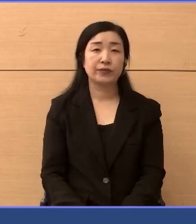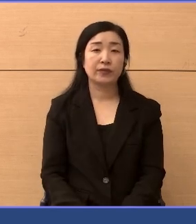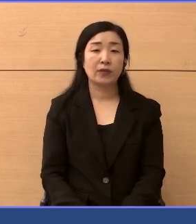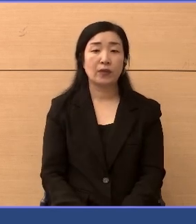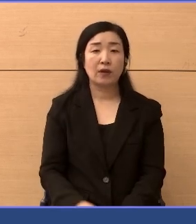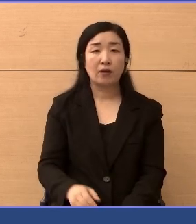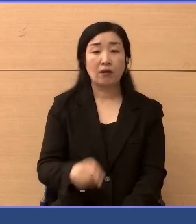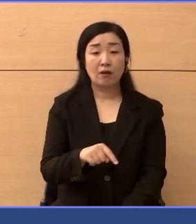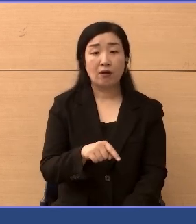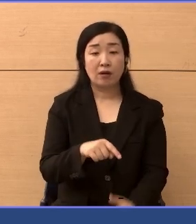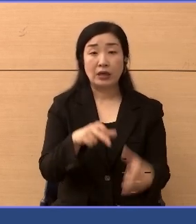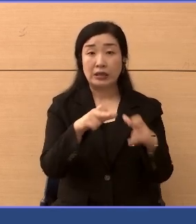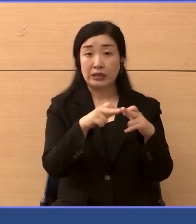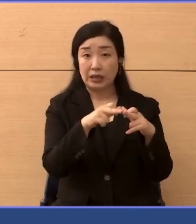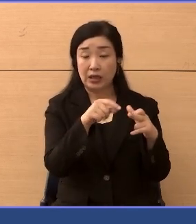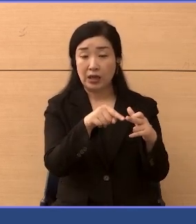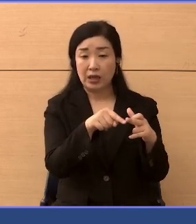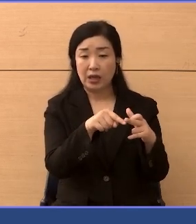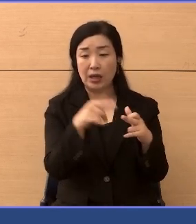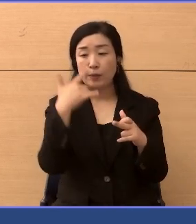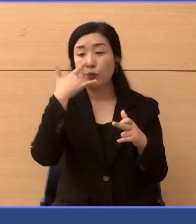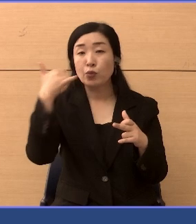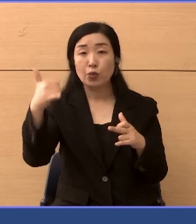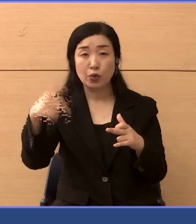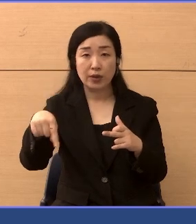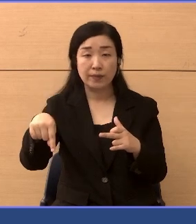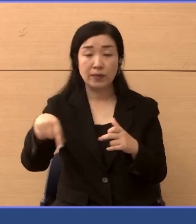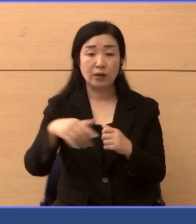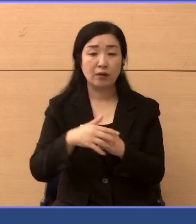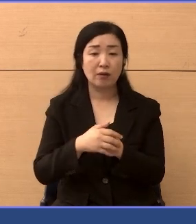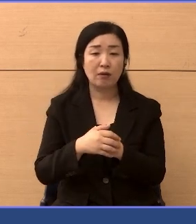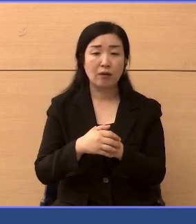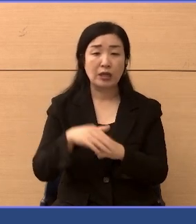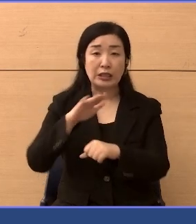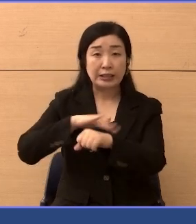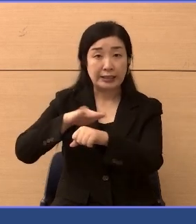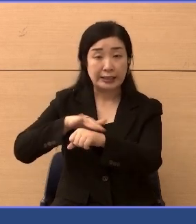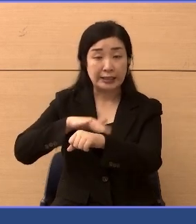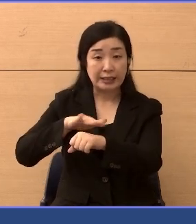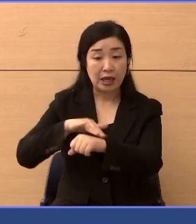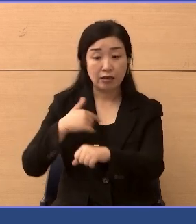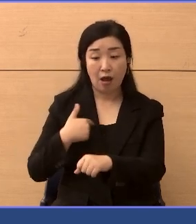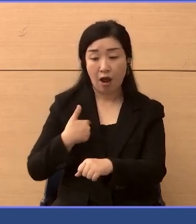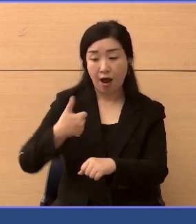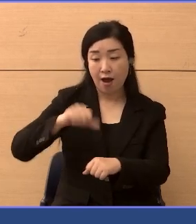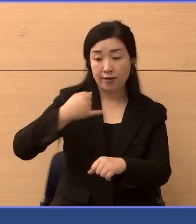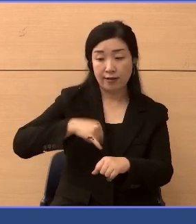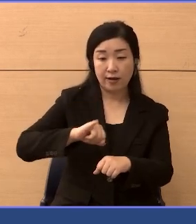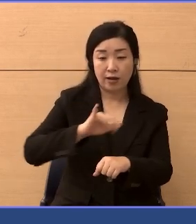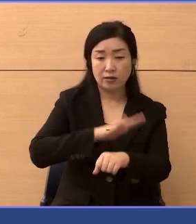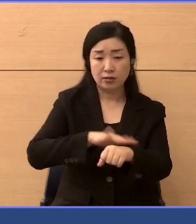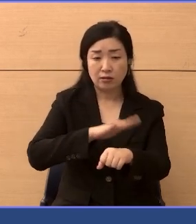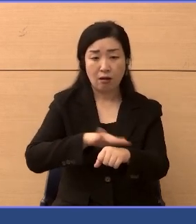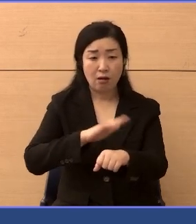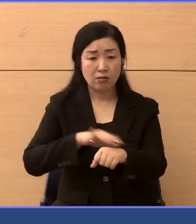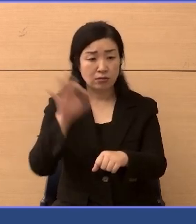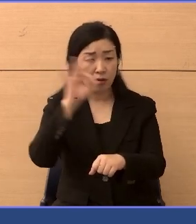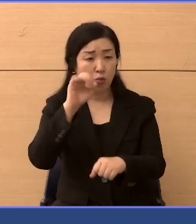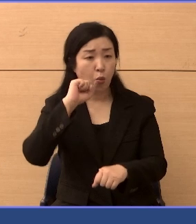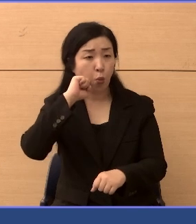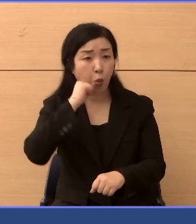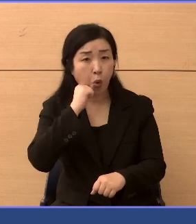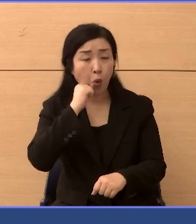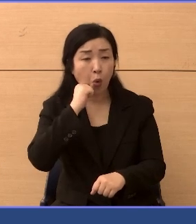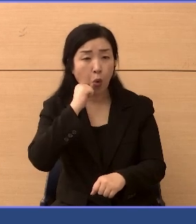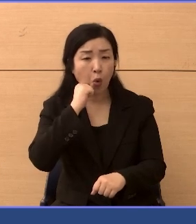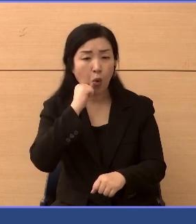identify 환자의 the 부모님들이 individual's areas of strength, then it's probably 강점, important 이 to 내 obtain a 자녀의 강점을 찾지 psychovocational 못했다면은